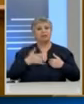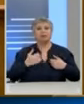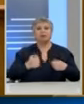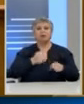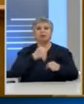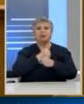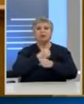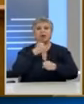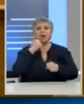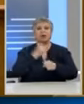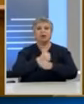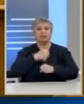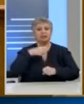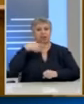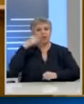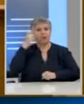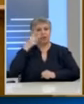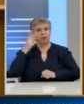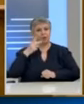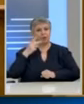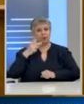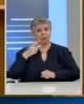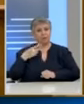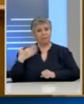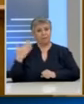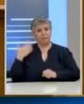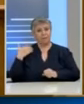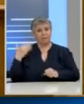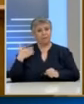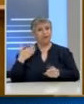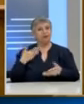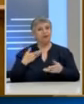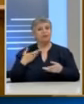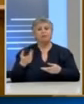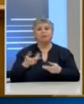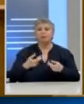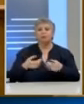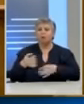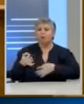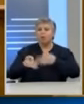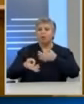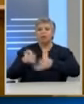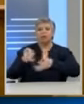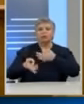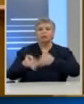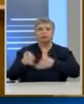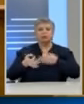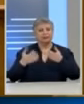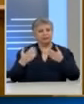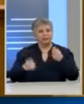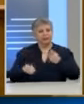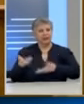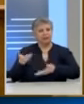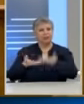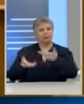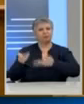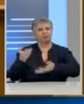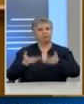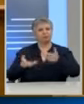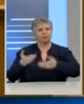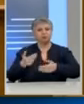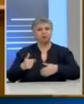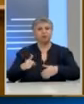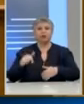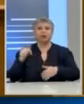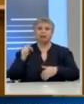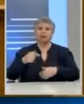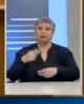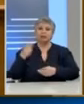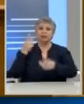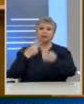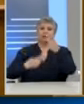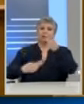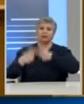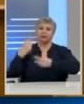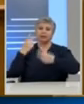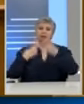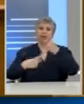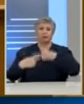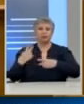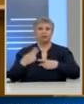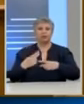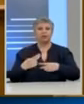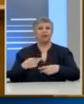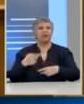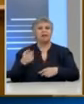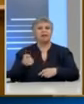διαπραγματευόμασταν χαρακτηρίζατε αυτά τα δικαιώματα ιδεοληψίες της αριστεράς και αναχρονισμούς? Μας λέτε ότι τα θετικά μέτρα που καταθέτουμε είναι ασπιρίνες.